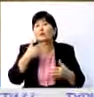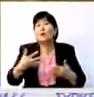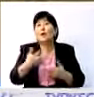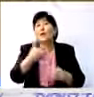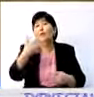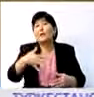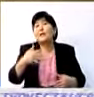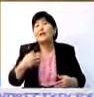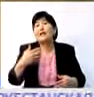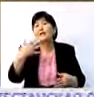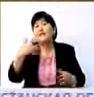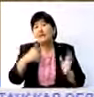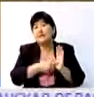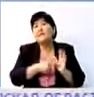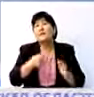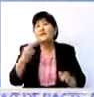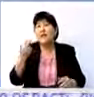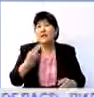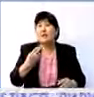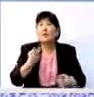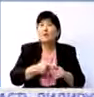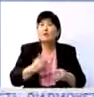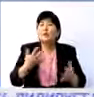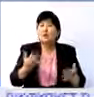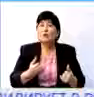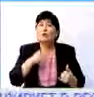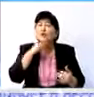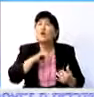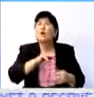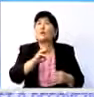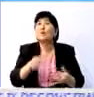по 57 центнеров, и в эти дни они принимают заслуженные почести.